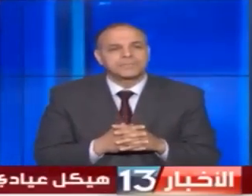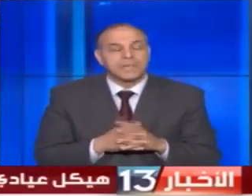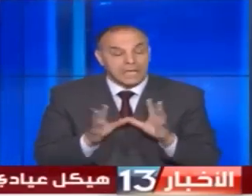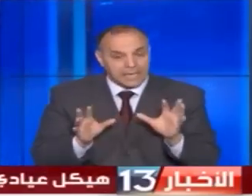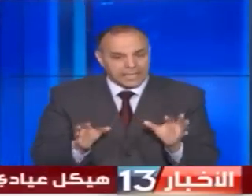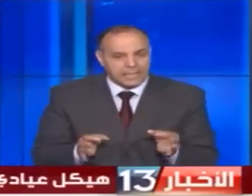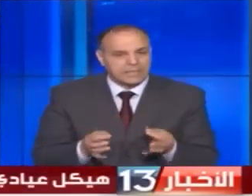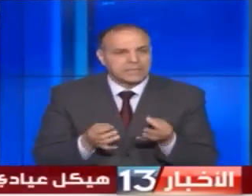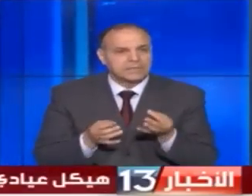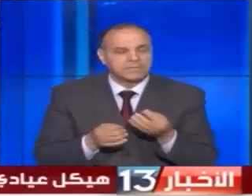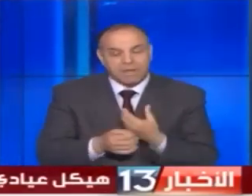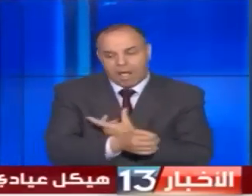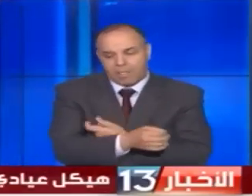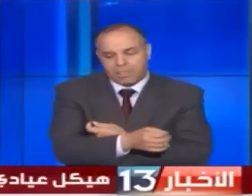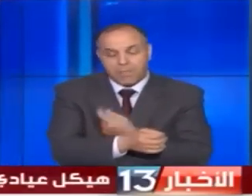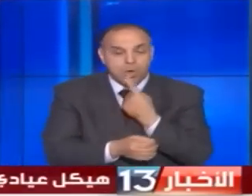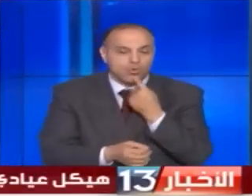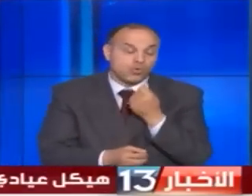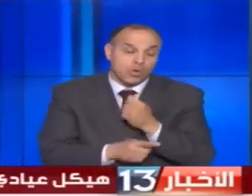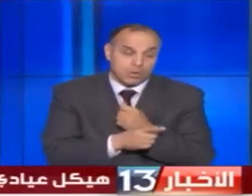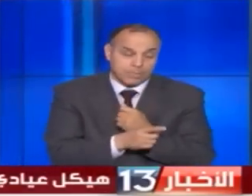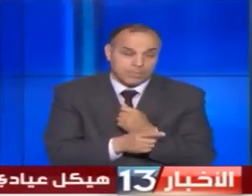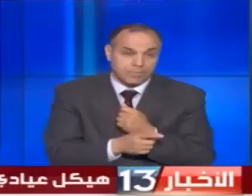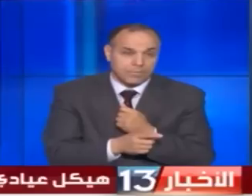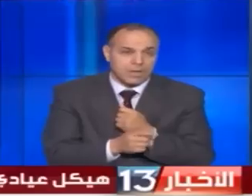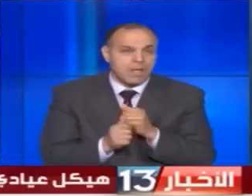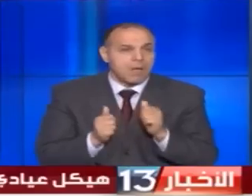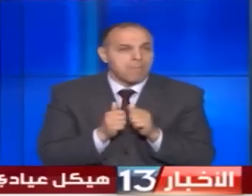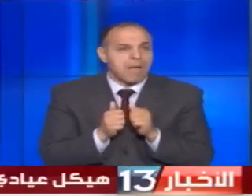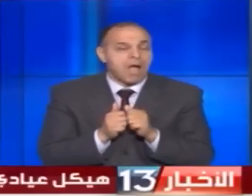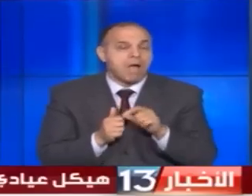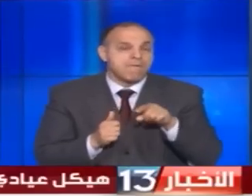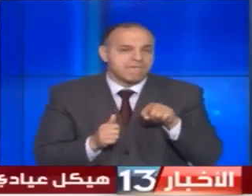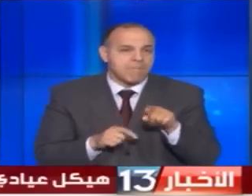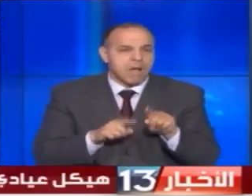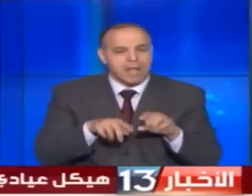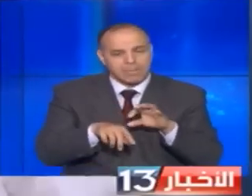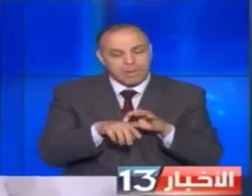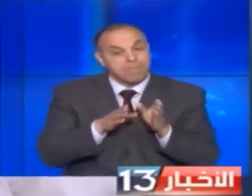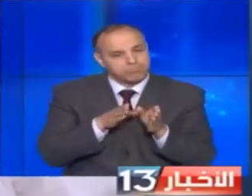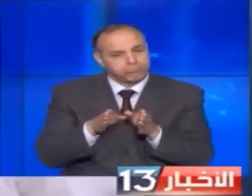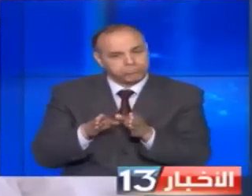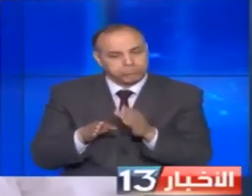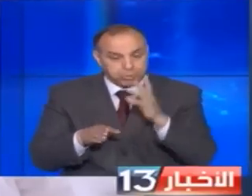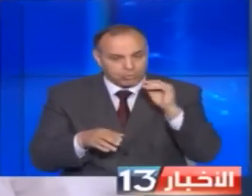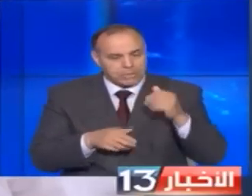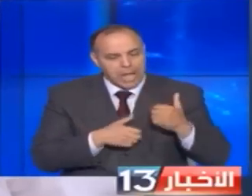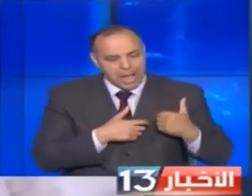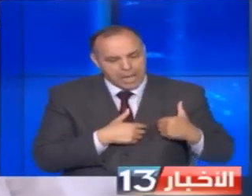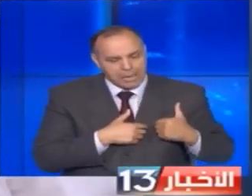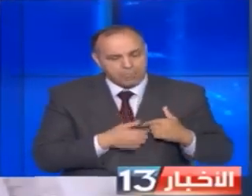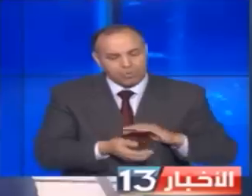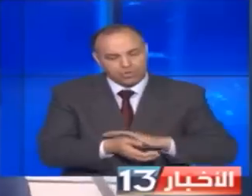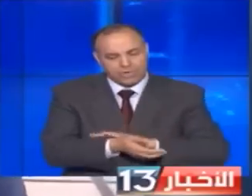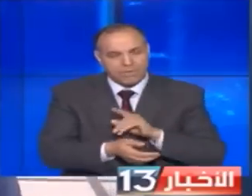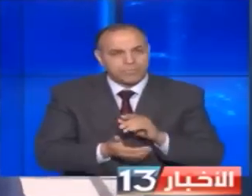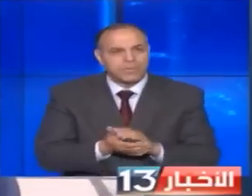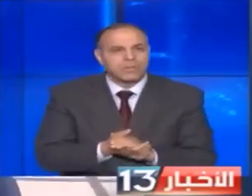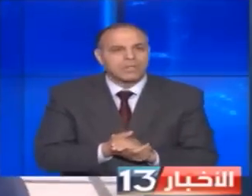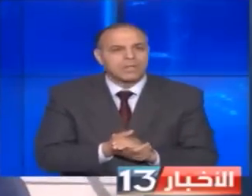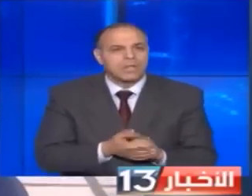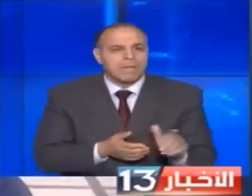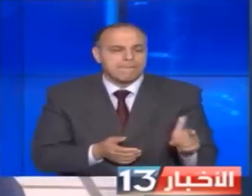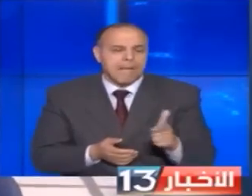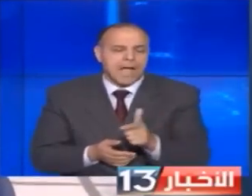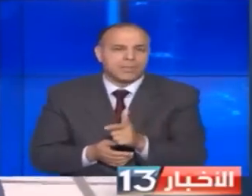ل ل اه ضغط الدم والسكري اه مع وجود اختصاصي القلب والشرايين اه معندوش